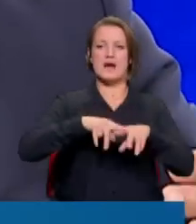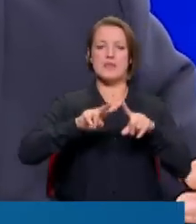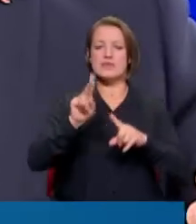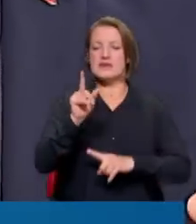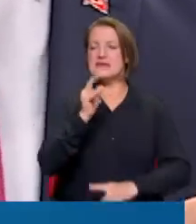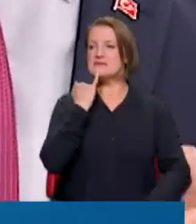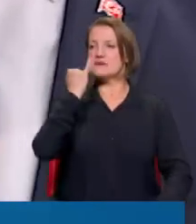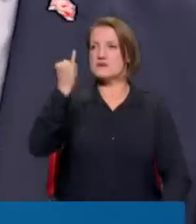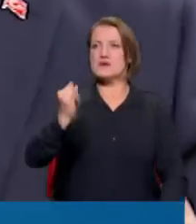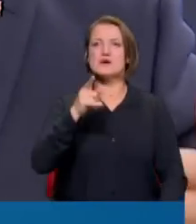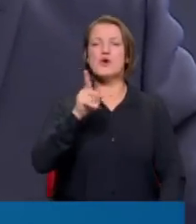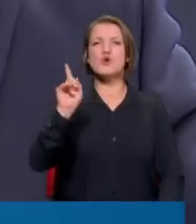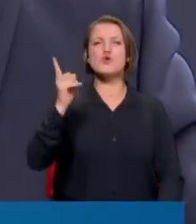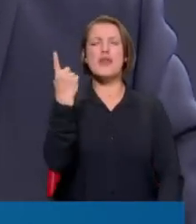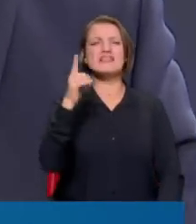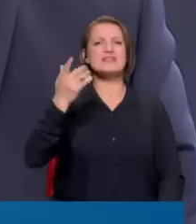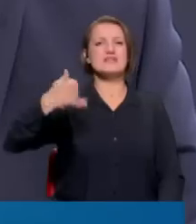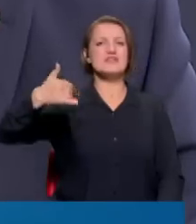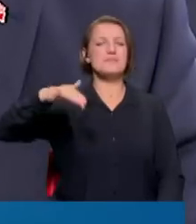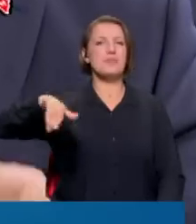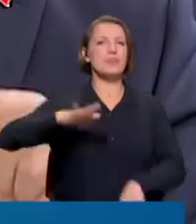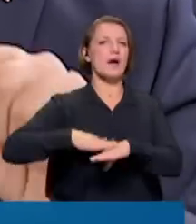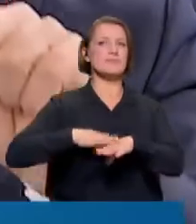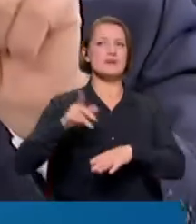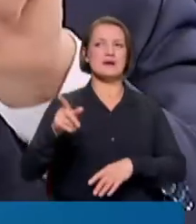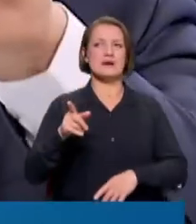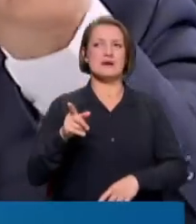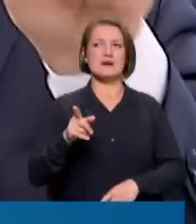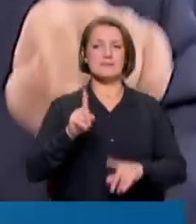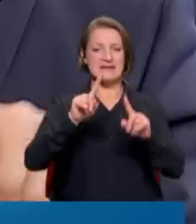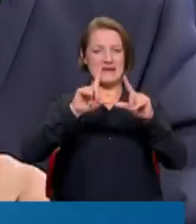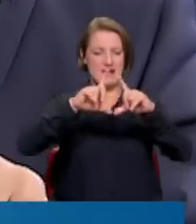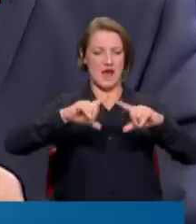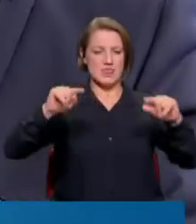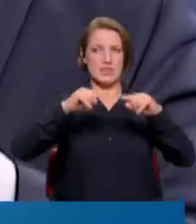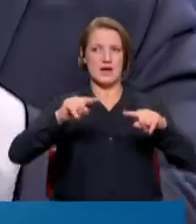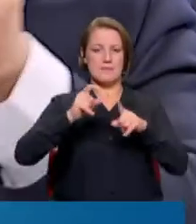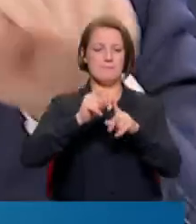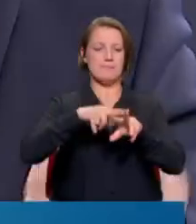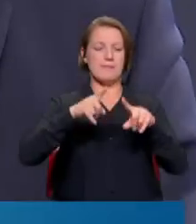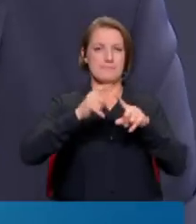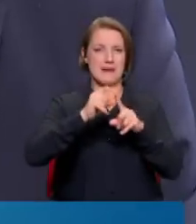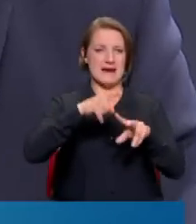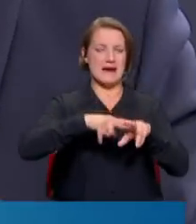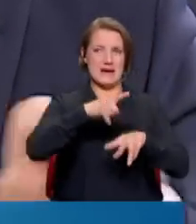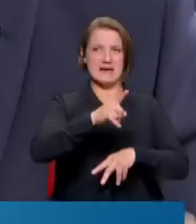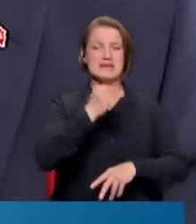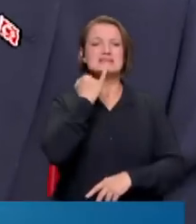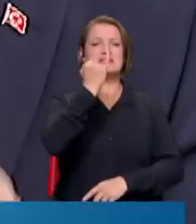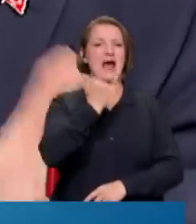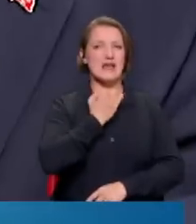o zaman Kuzey Irak yönetimi ne yaptı Irak Ak kür Bölgesel Yönetimi Ezgi Hanım bir harita çizdi Papa ziyaret anısına